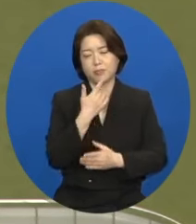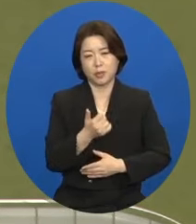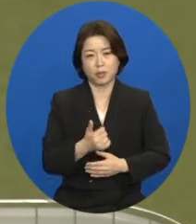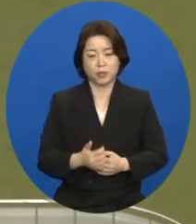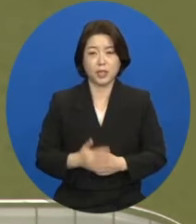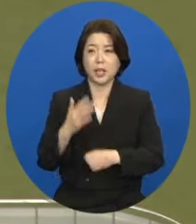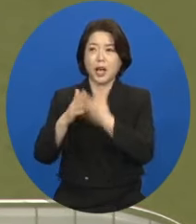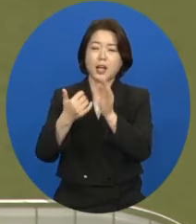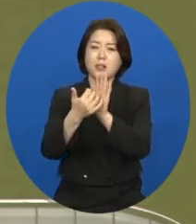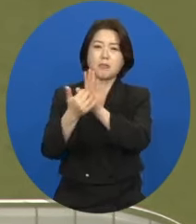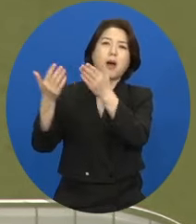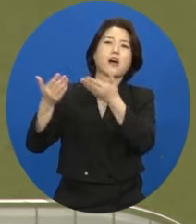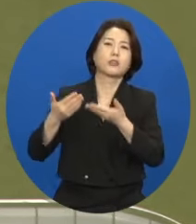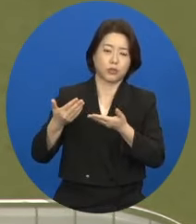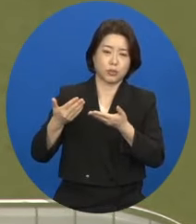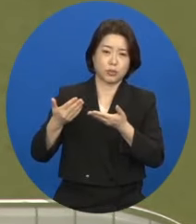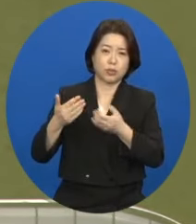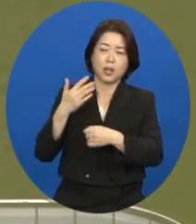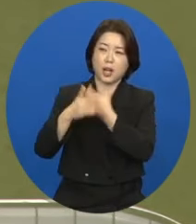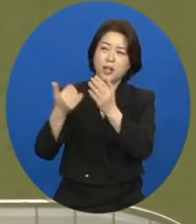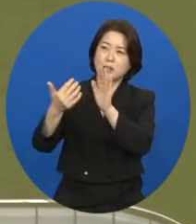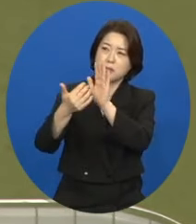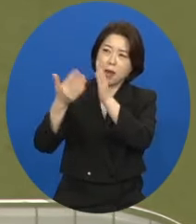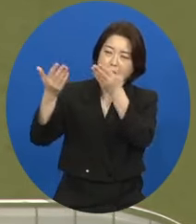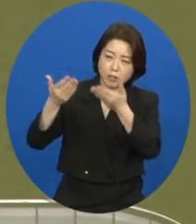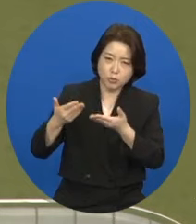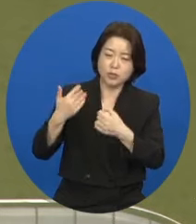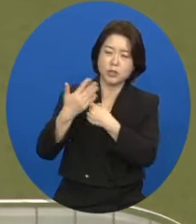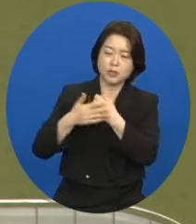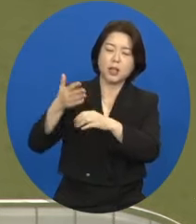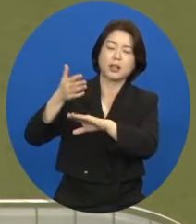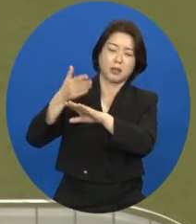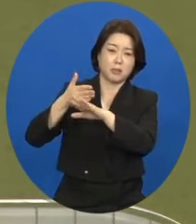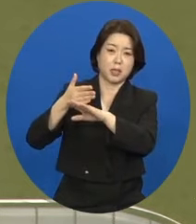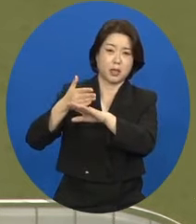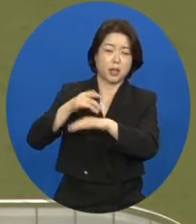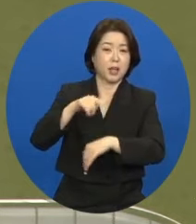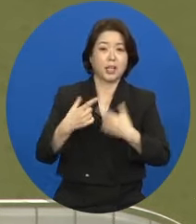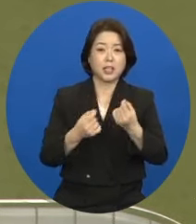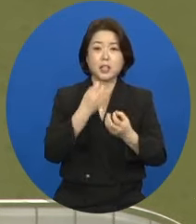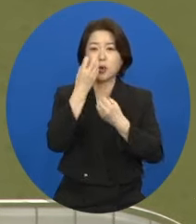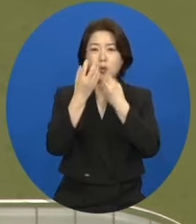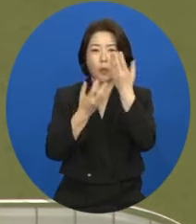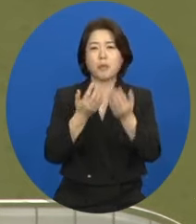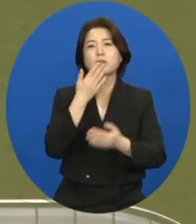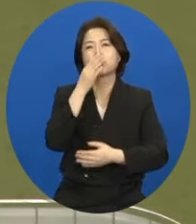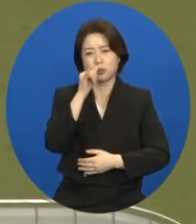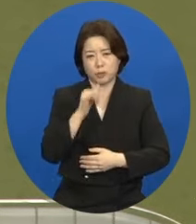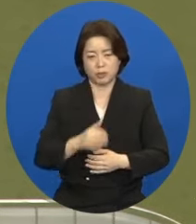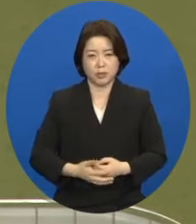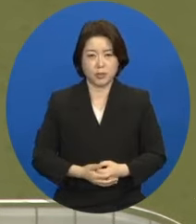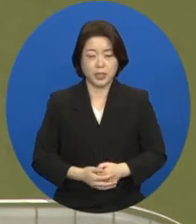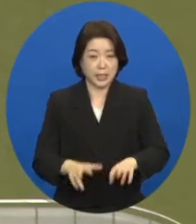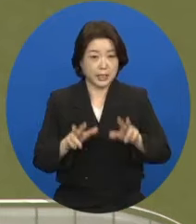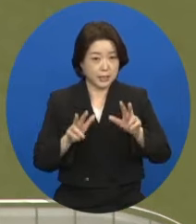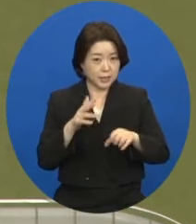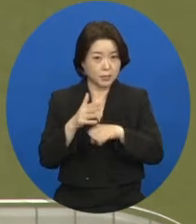하나님께서 막아주셨습니다. 하나님 막아주시는 은혜에 감사합니다. 그렇게 고백할 수 있어야 돼요. 지금